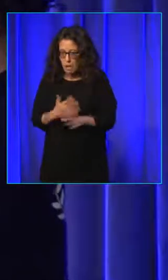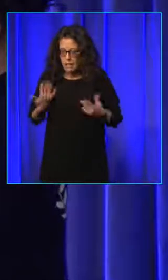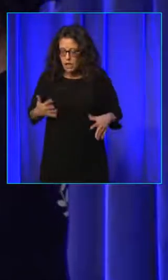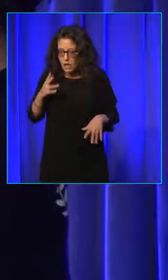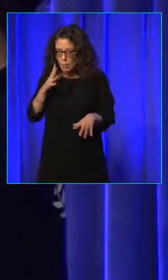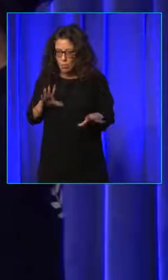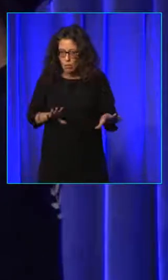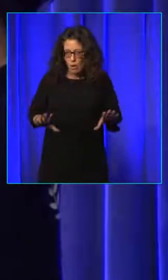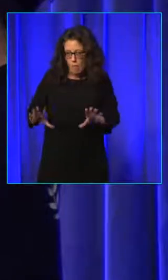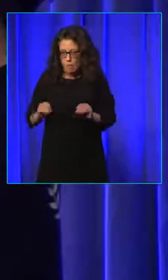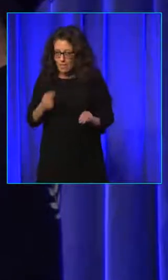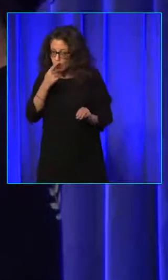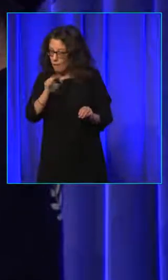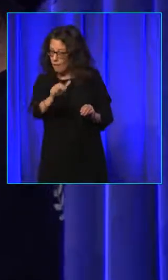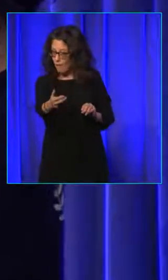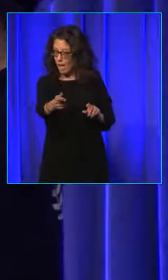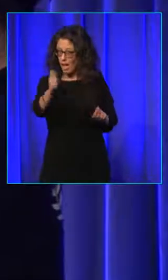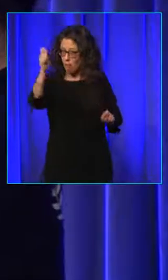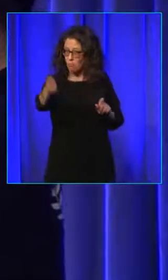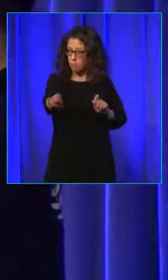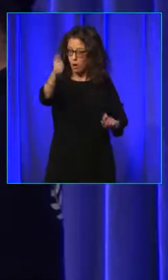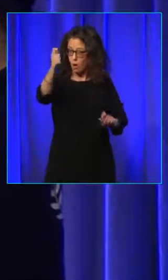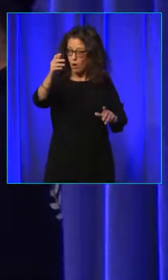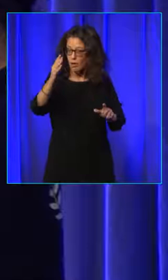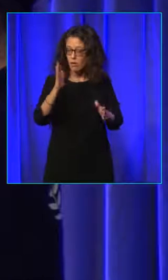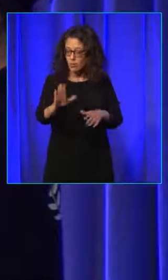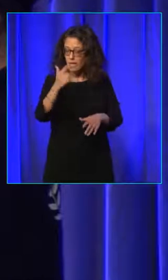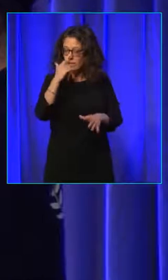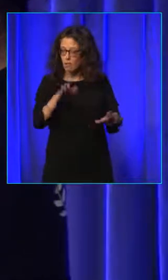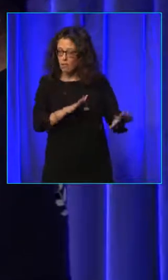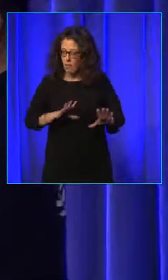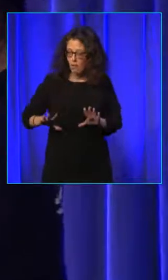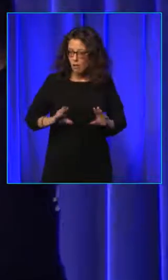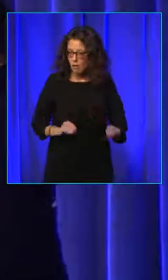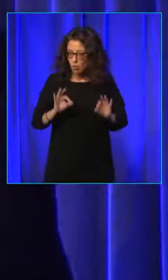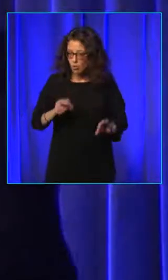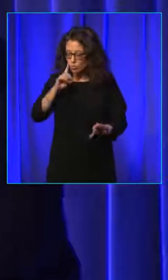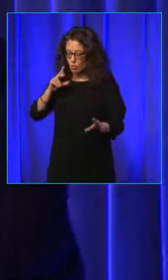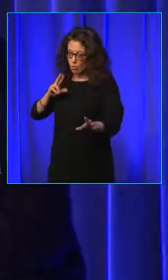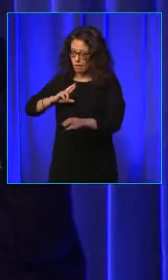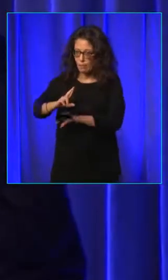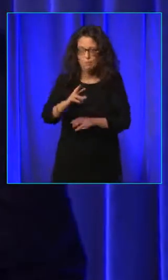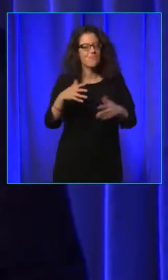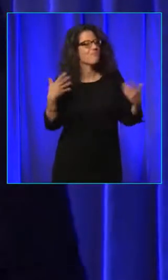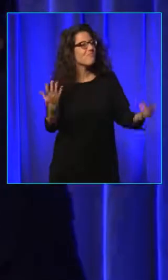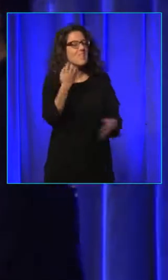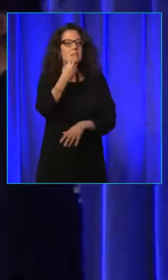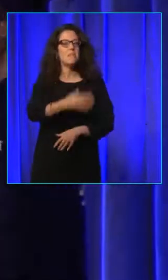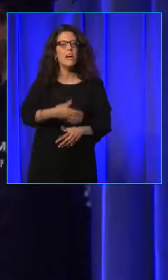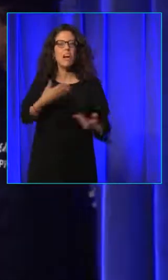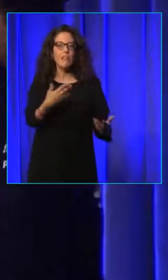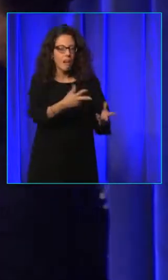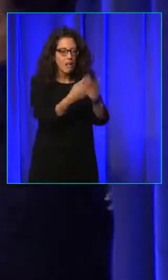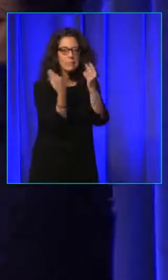je me suis positionnée à l'endroit où est-ce qu'il allait répondre pour agir. Très bien. Donc pourquoi je fais ça? Elle fait une action